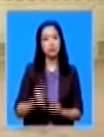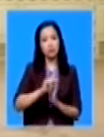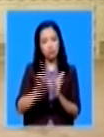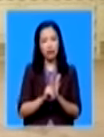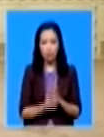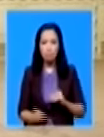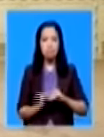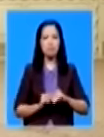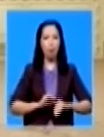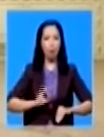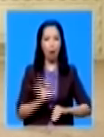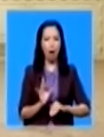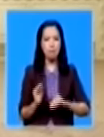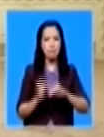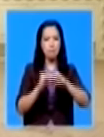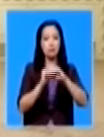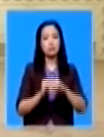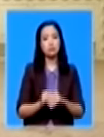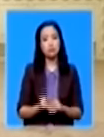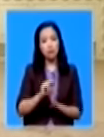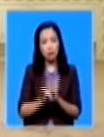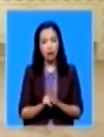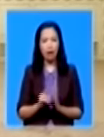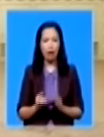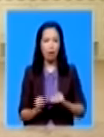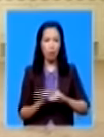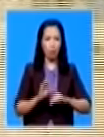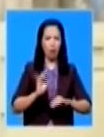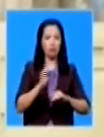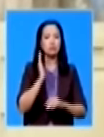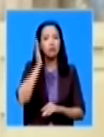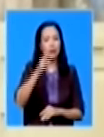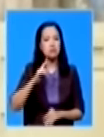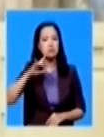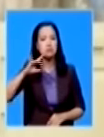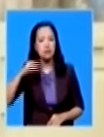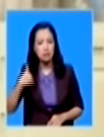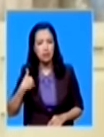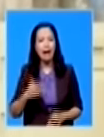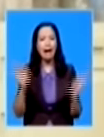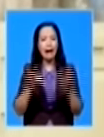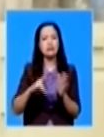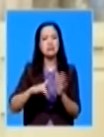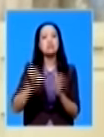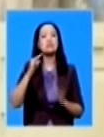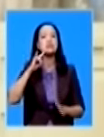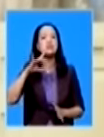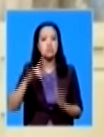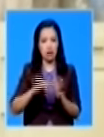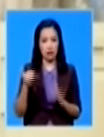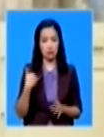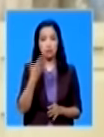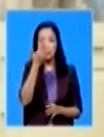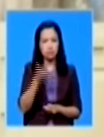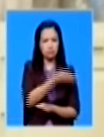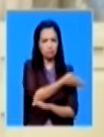งขึ้นเราใช้กฎหมายแรงขึ้นทุกอย่างวันหน้ามันก็ดื้อดื้อยาเนี่ยวันนี้ก็ดื้อยาจริงมันดื้อมานานแล้วด้วยเพราะว่าอะไรเพราะว่าที่ผ่